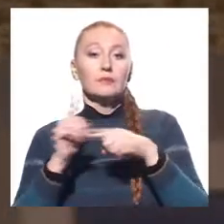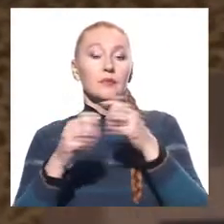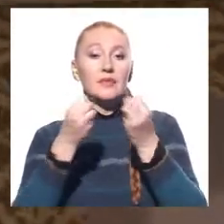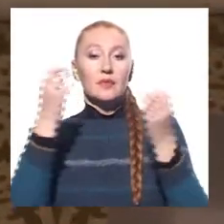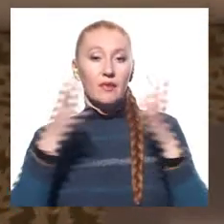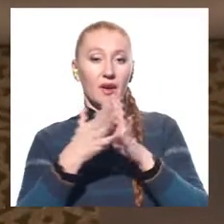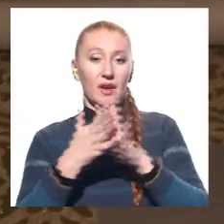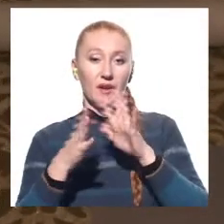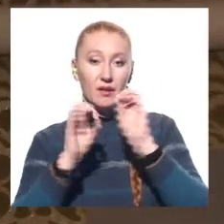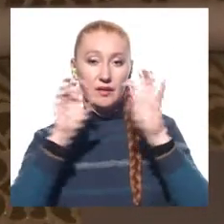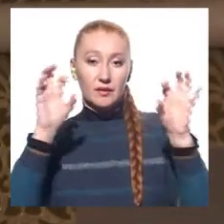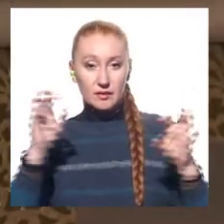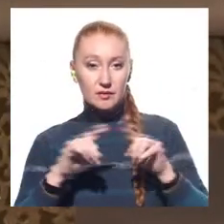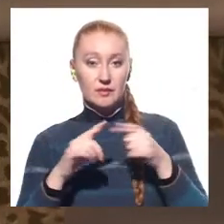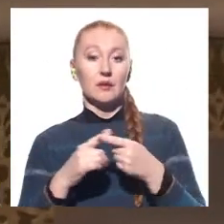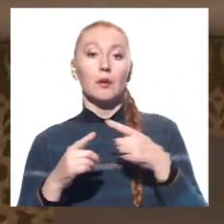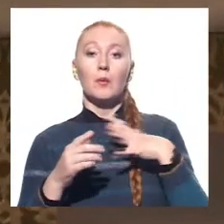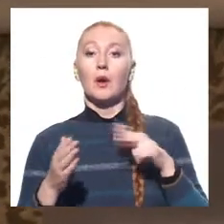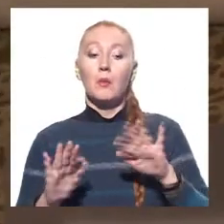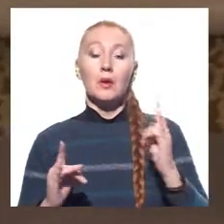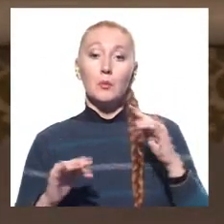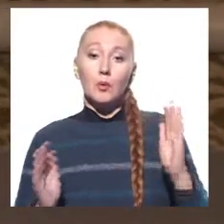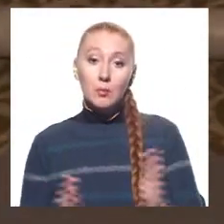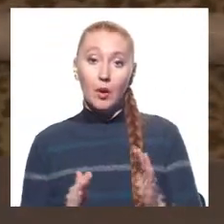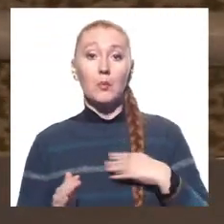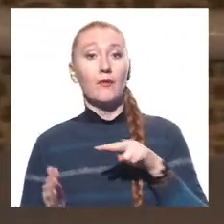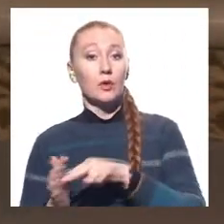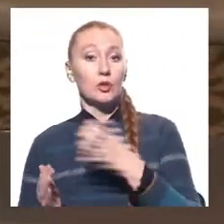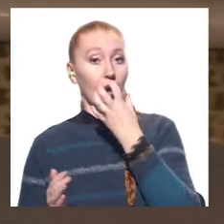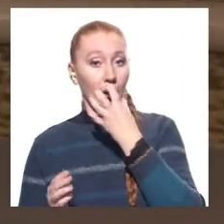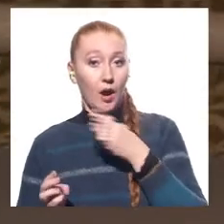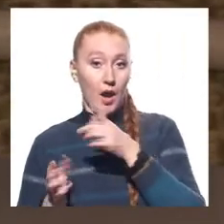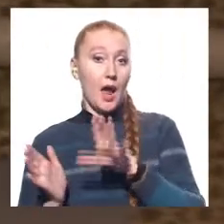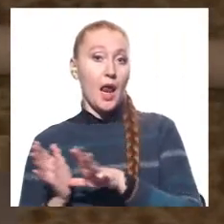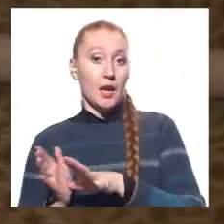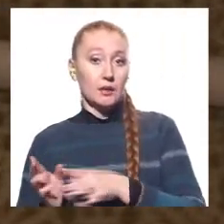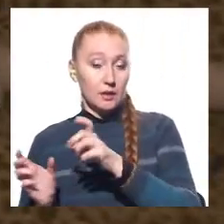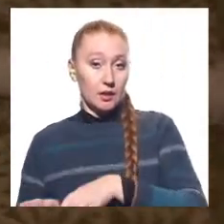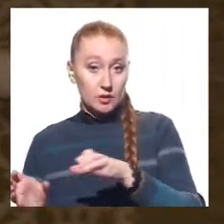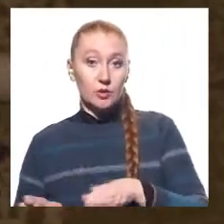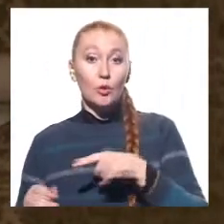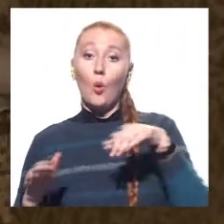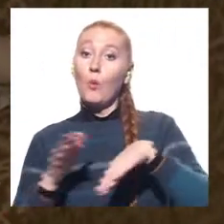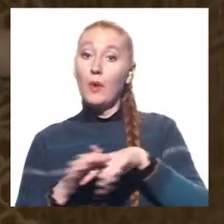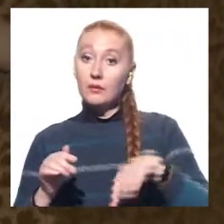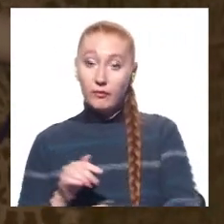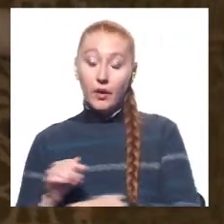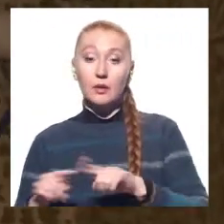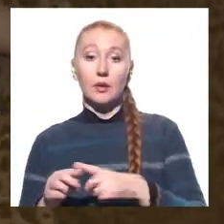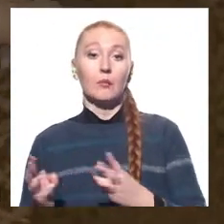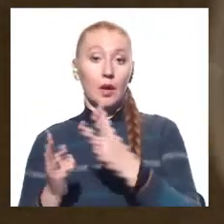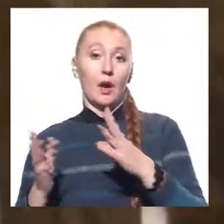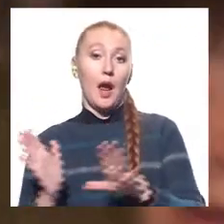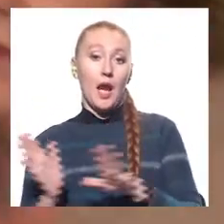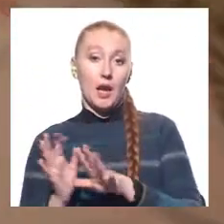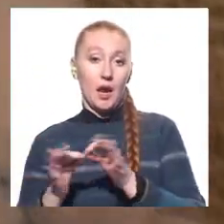дитина. Бо то включали, вмикали обігрівачі, але у нас погоріло в подварі, навіть в під'їзді